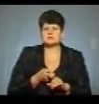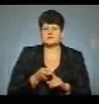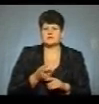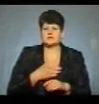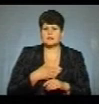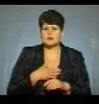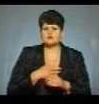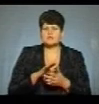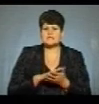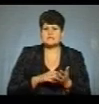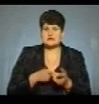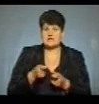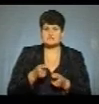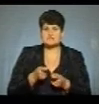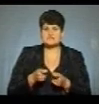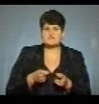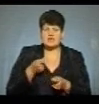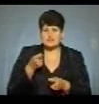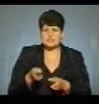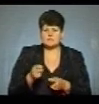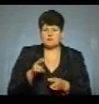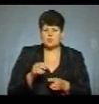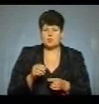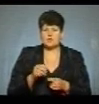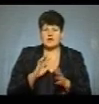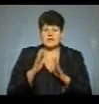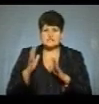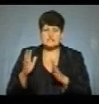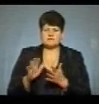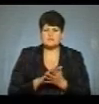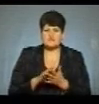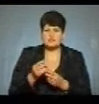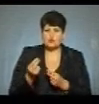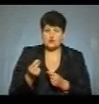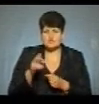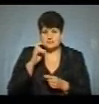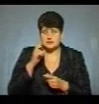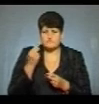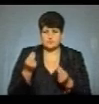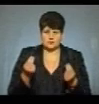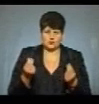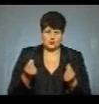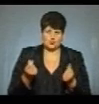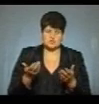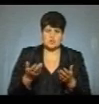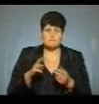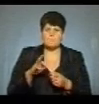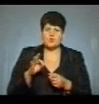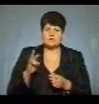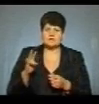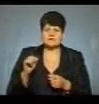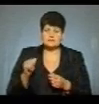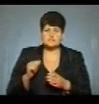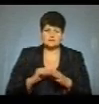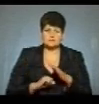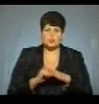наших заяв, звернень по лісах, по відмиванню коштів, бюджетних коштів. Це Монастирська опорна